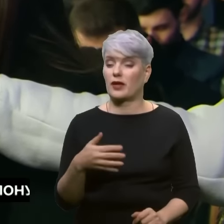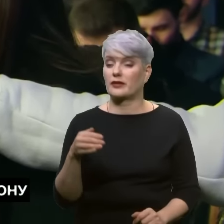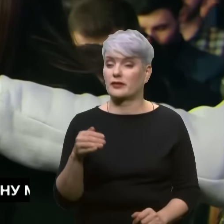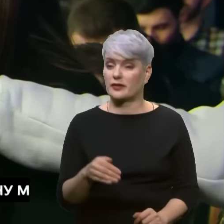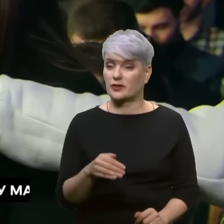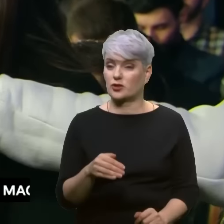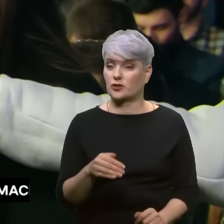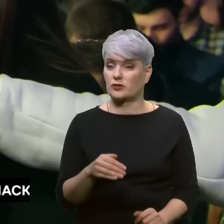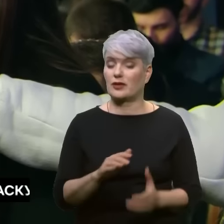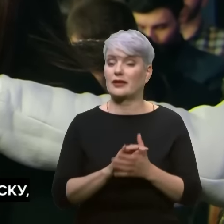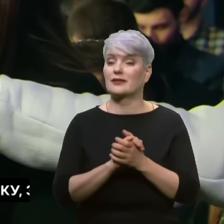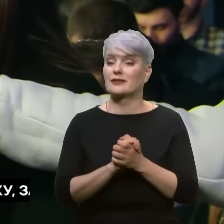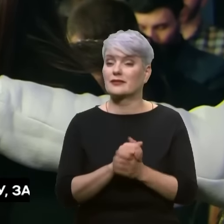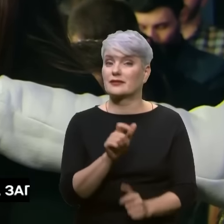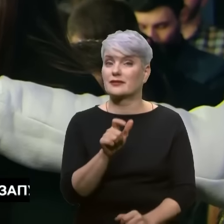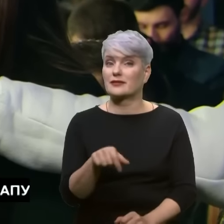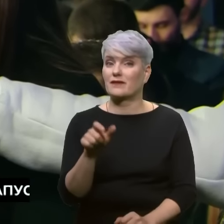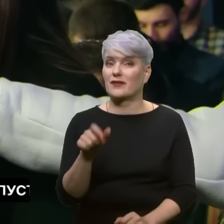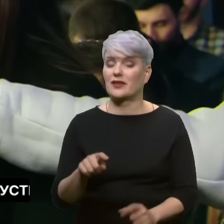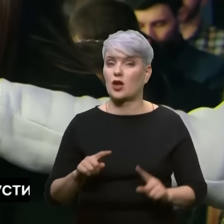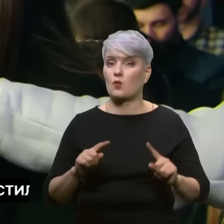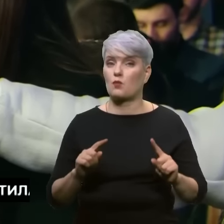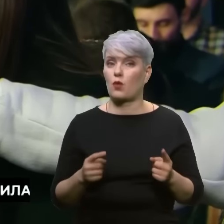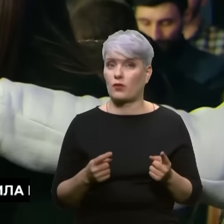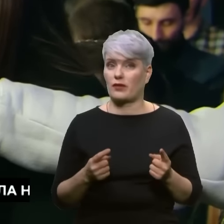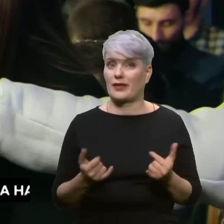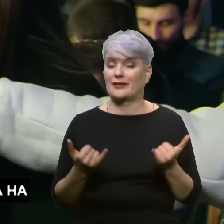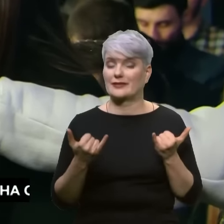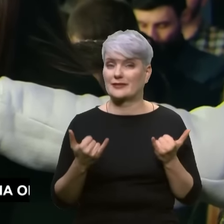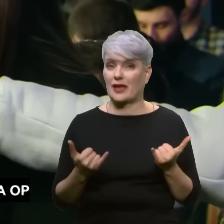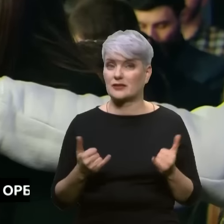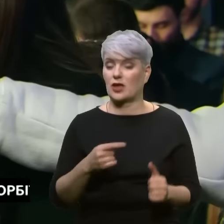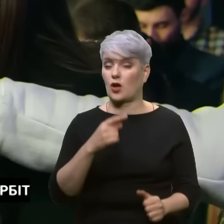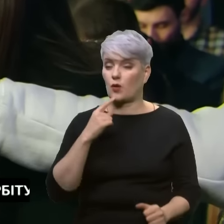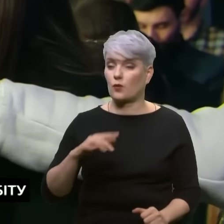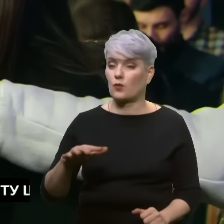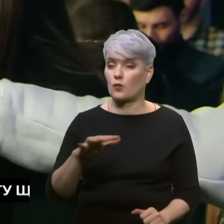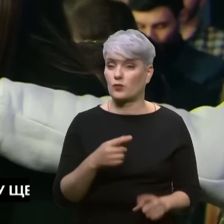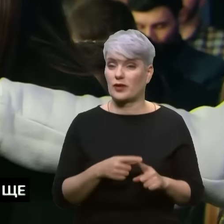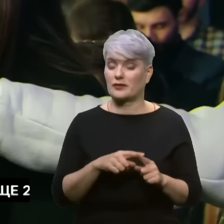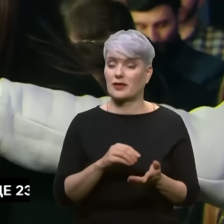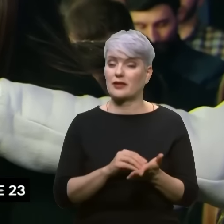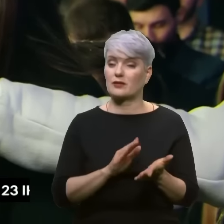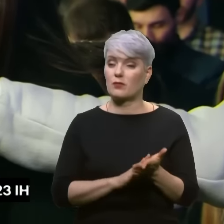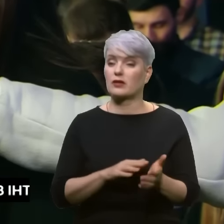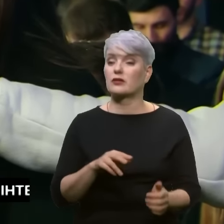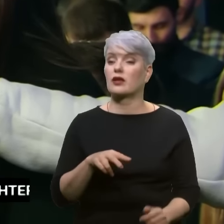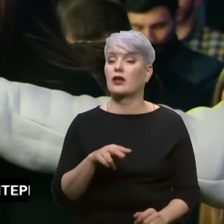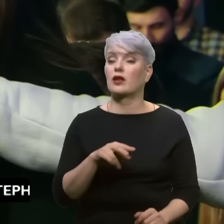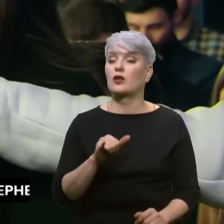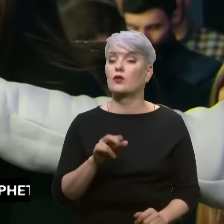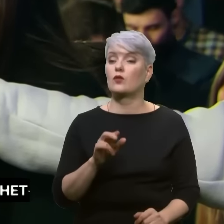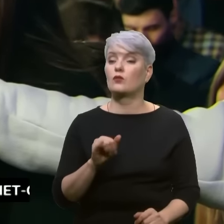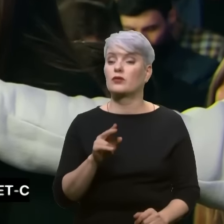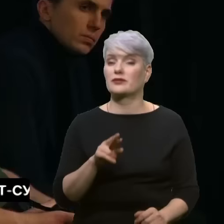25 тисяч цивільних полонених, які зараз перебувають в Росії. Це дані Дмитра Лубінця.